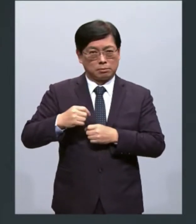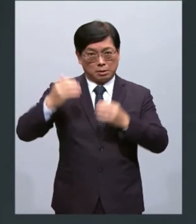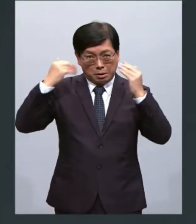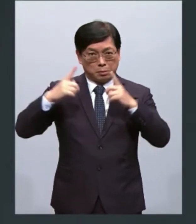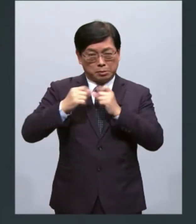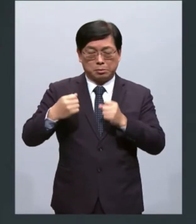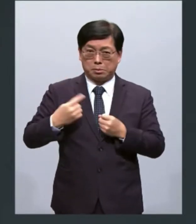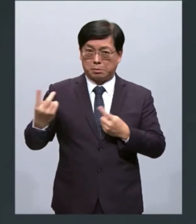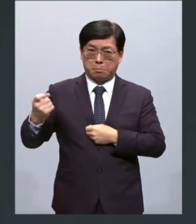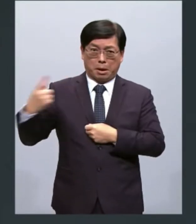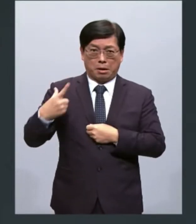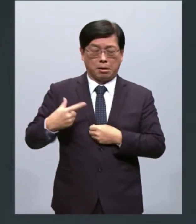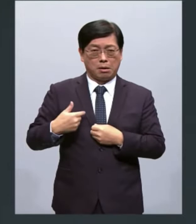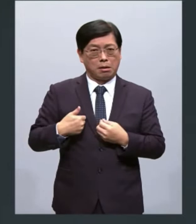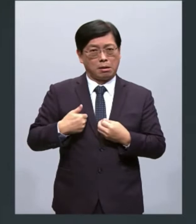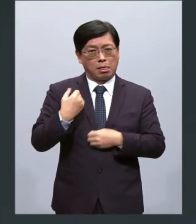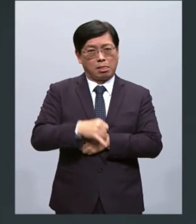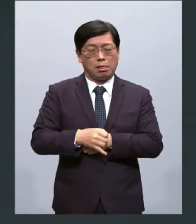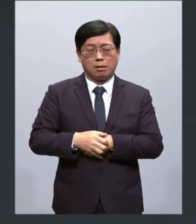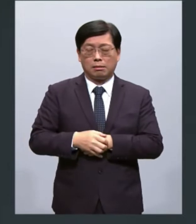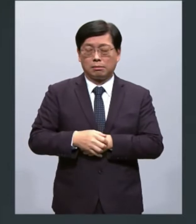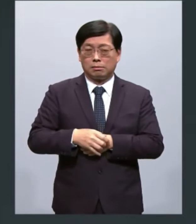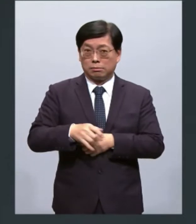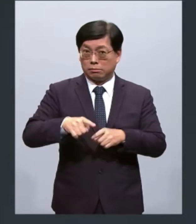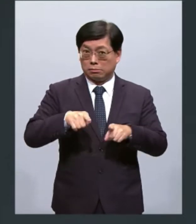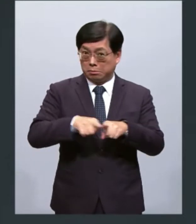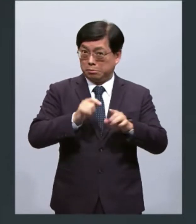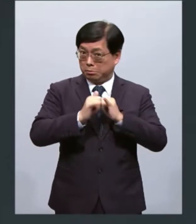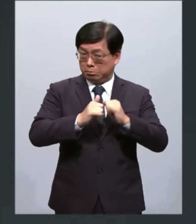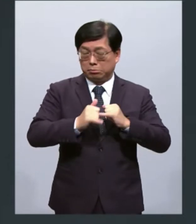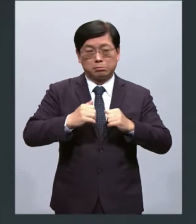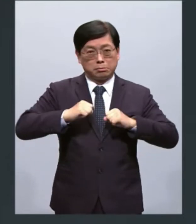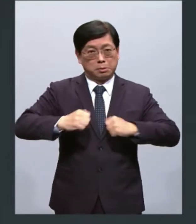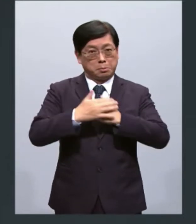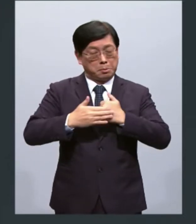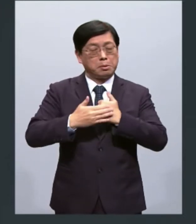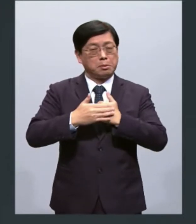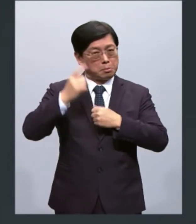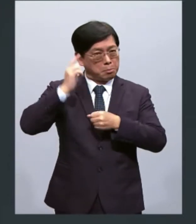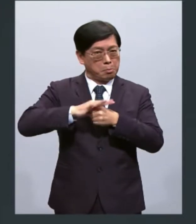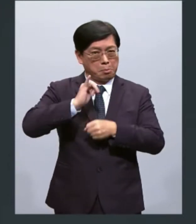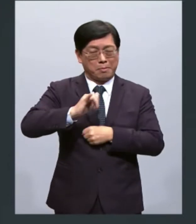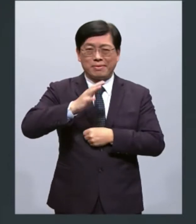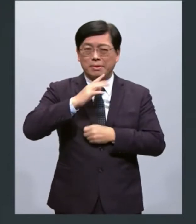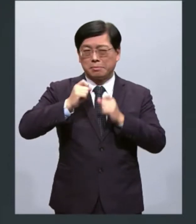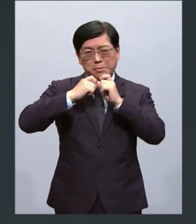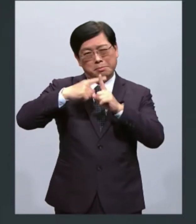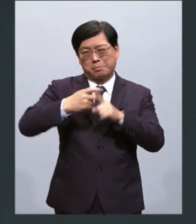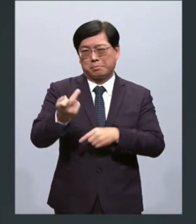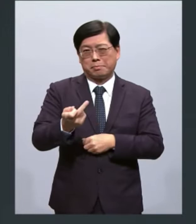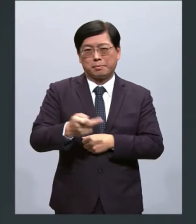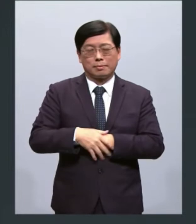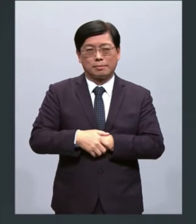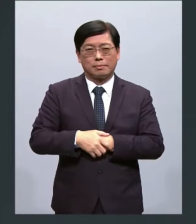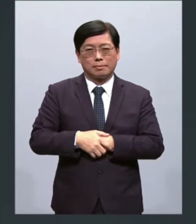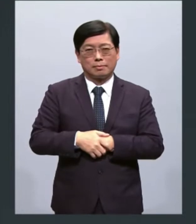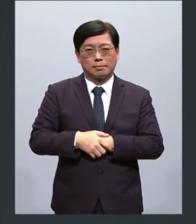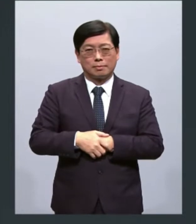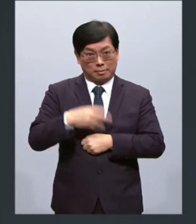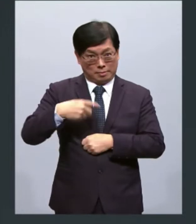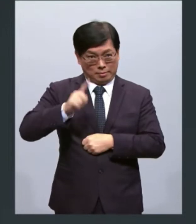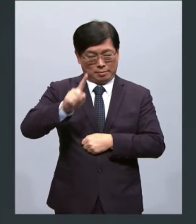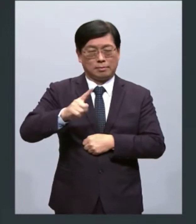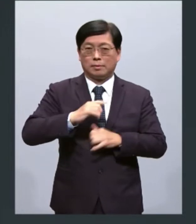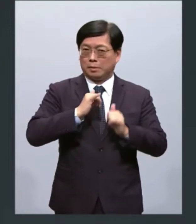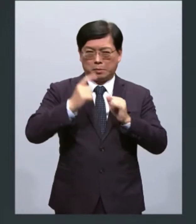国差。民众的健保满意度很高，但是事实上医疗品质不好。还有一点，民